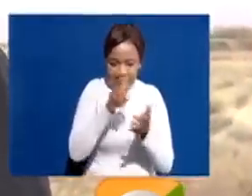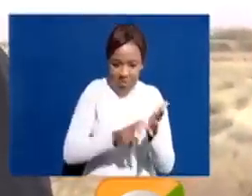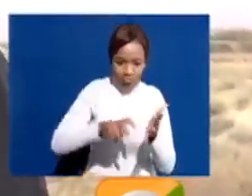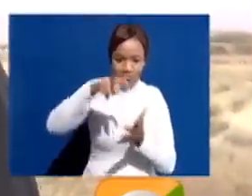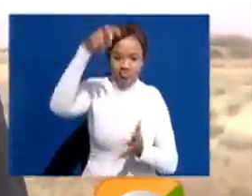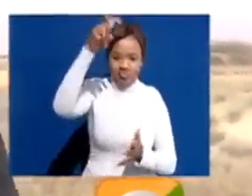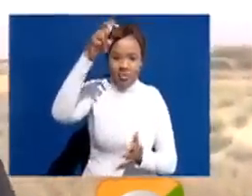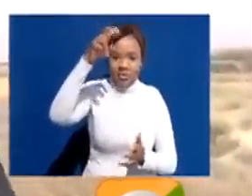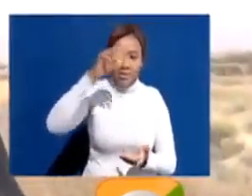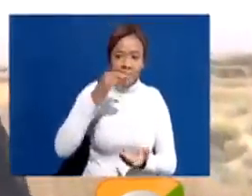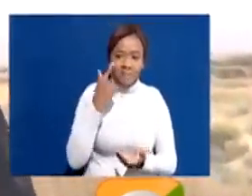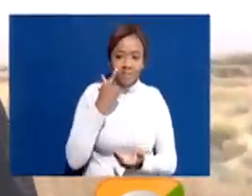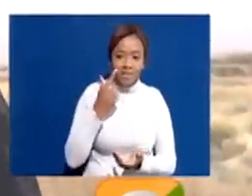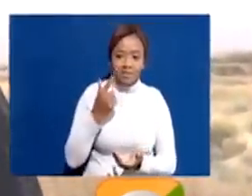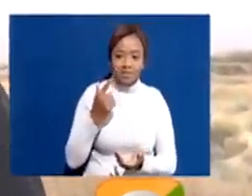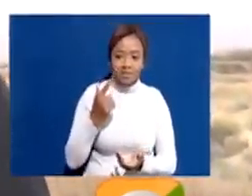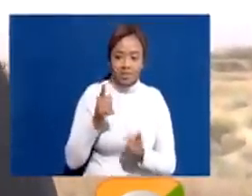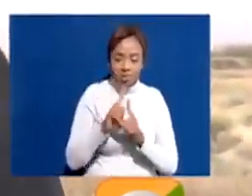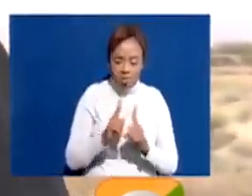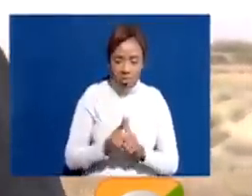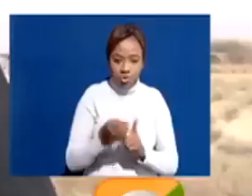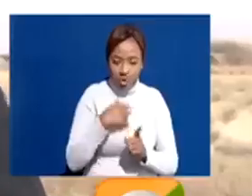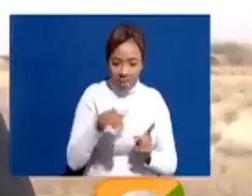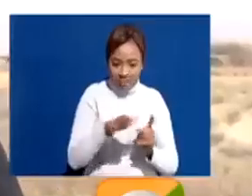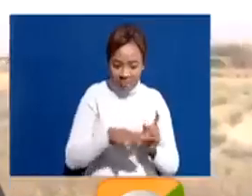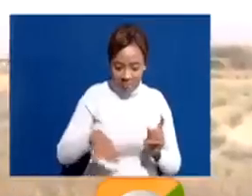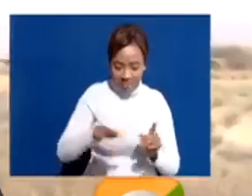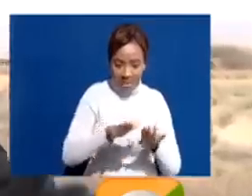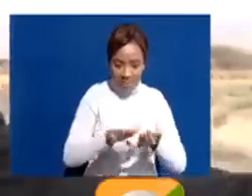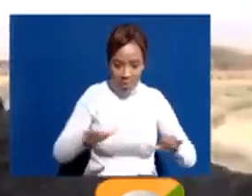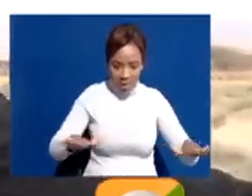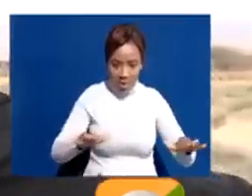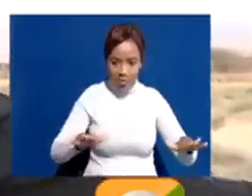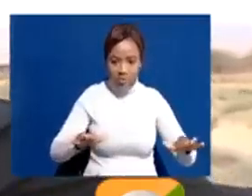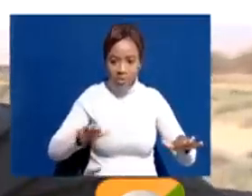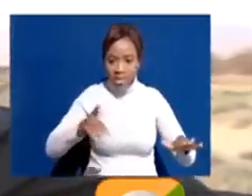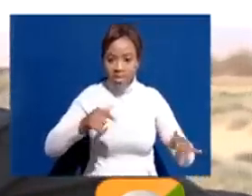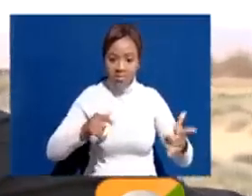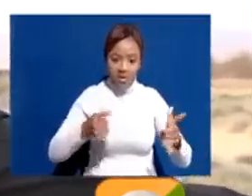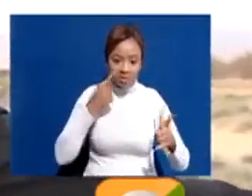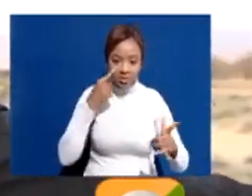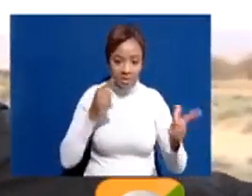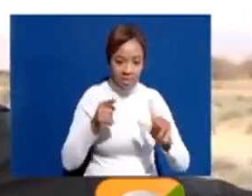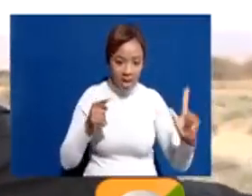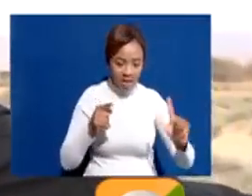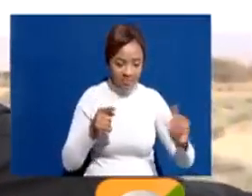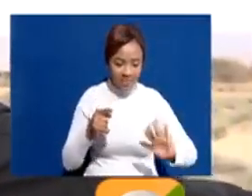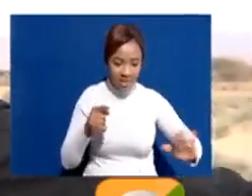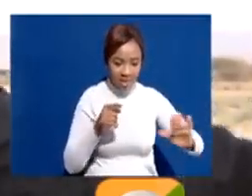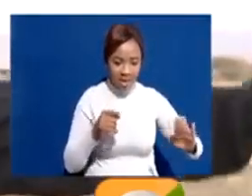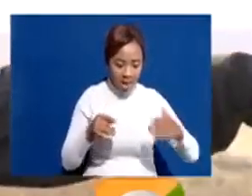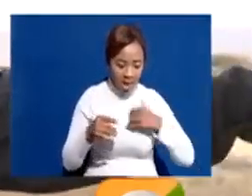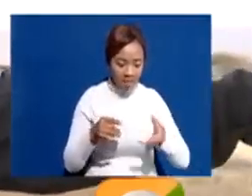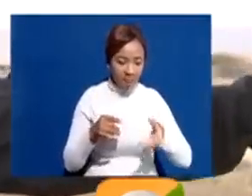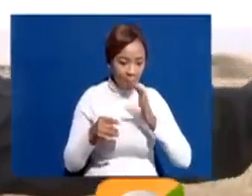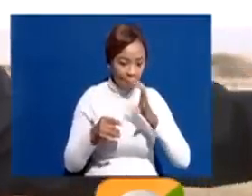in this umbrella, there's also a mosaic in the ground, and to the left side here we see a well of water. It's